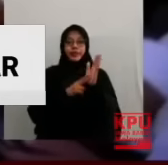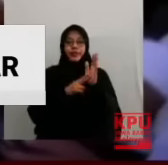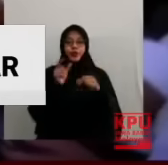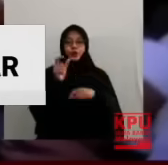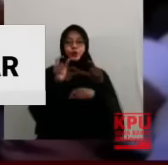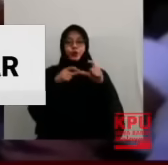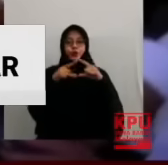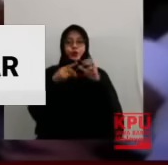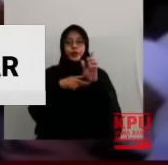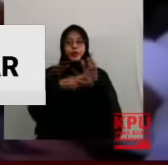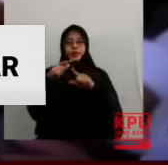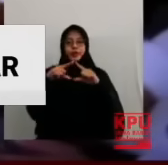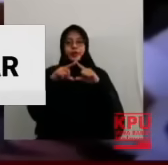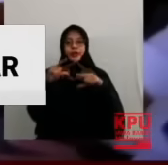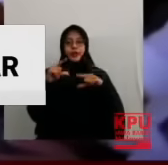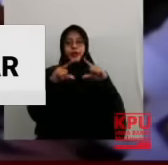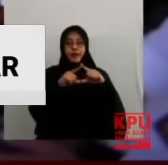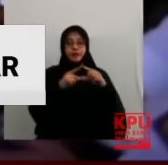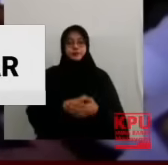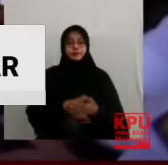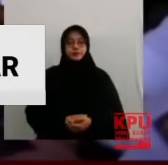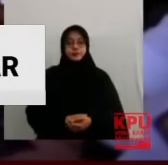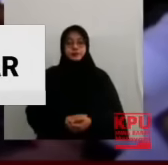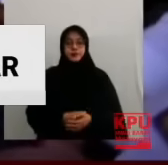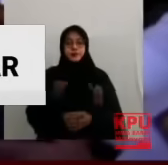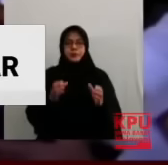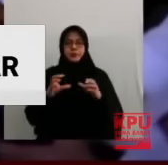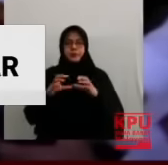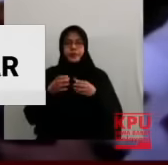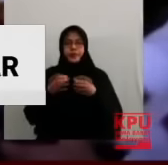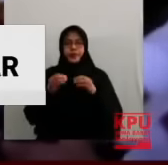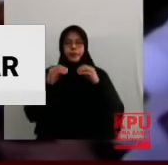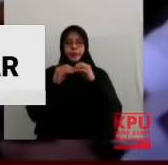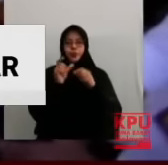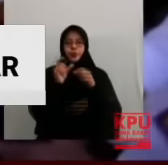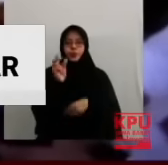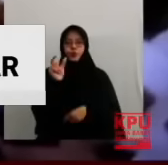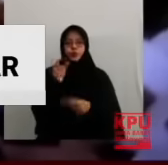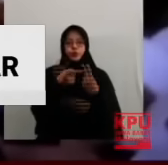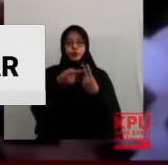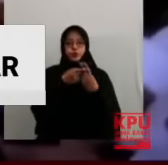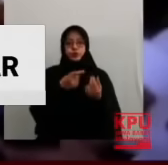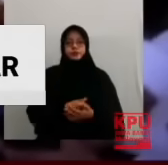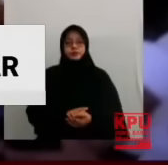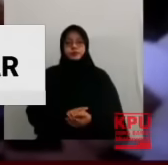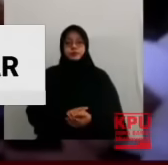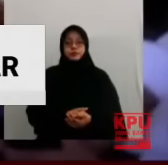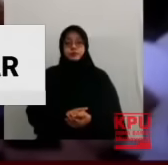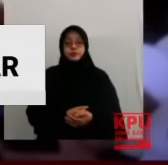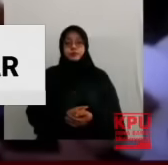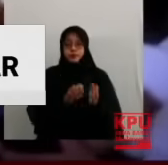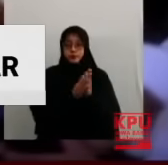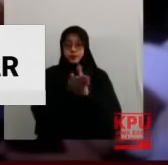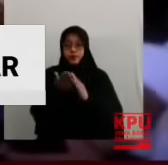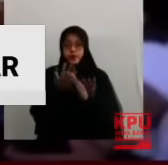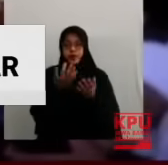hadir Kemudian dari partai buruh dan juga hadir ber kita dari partai rakyat